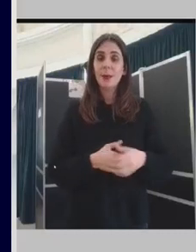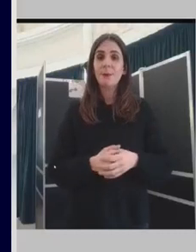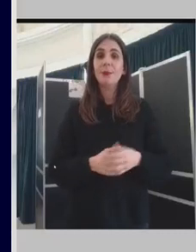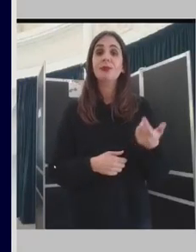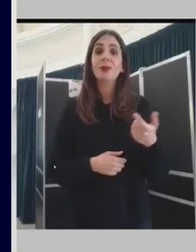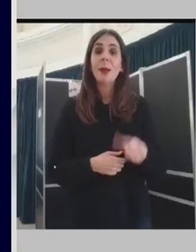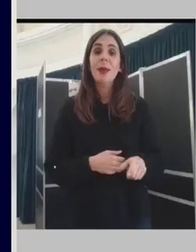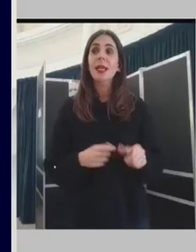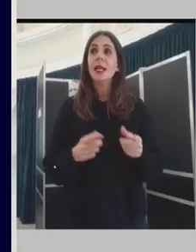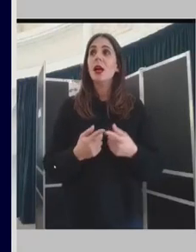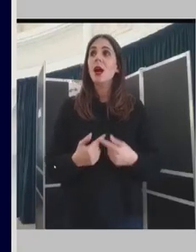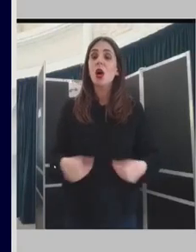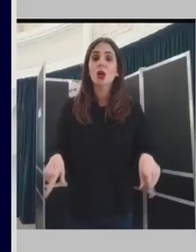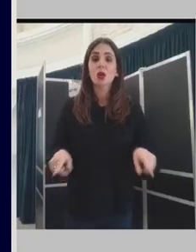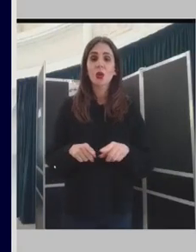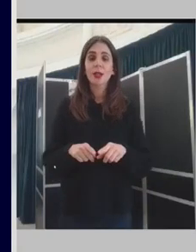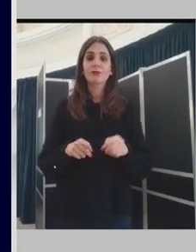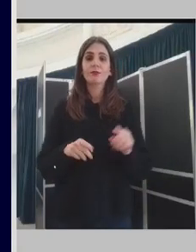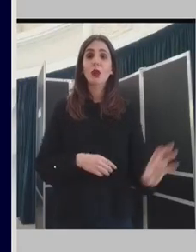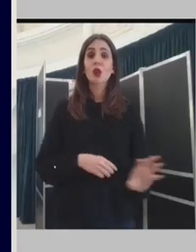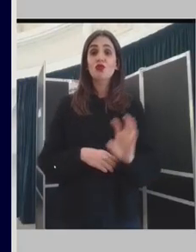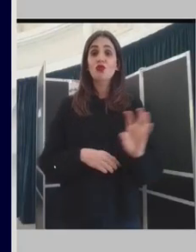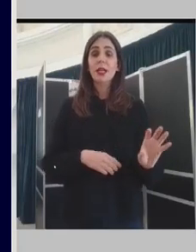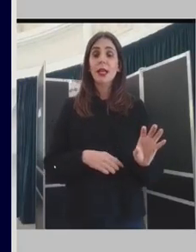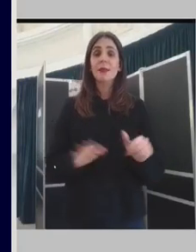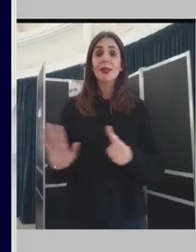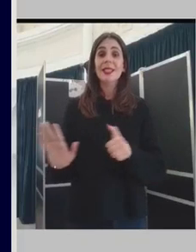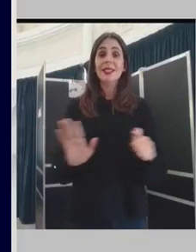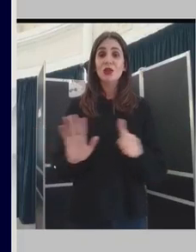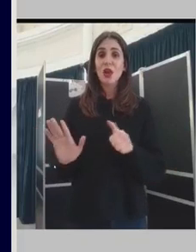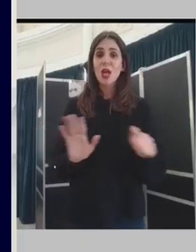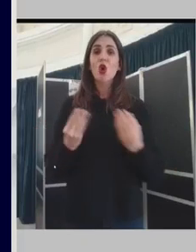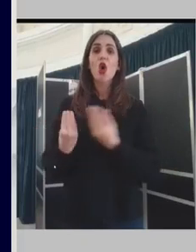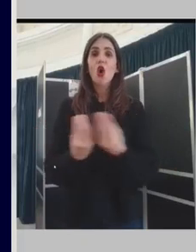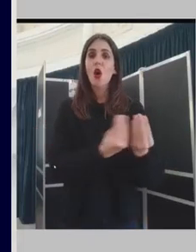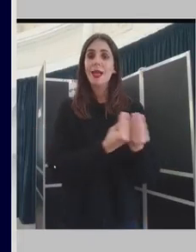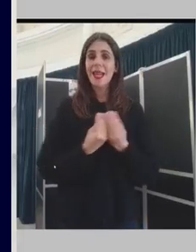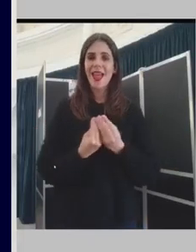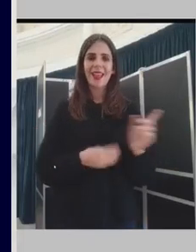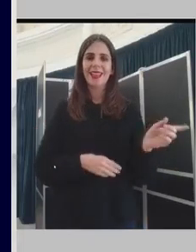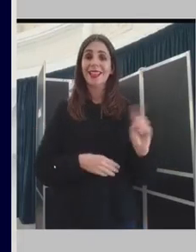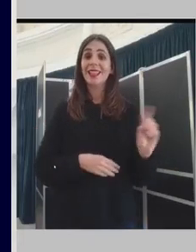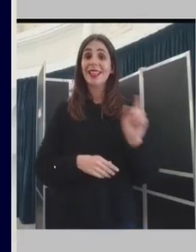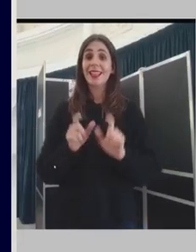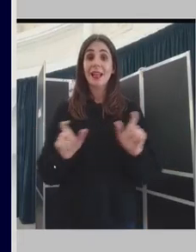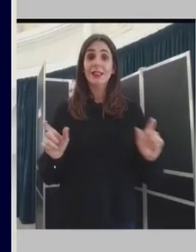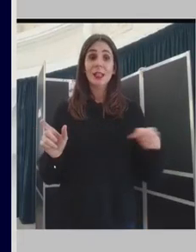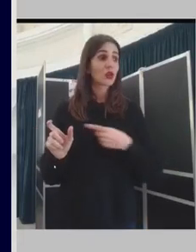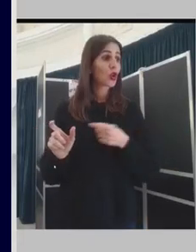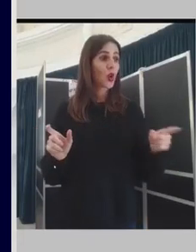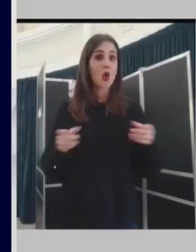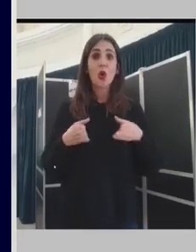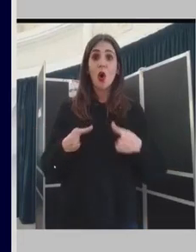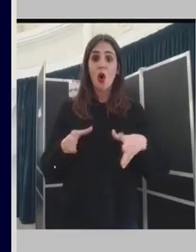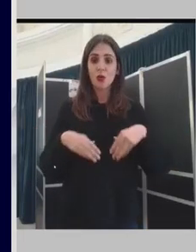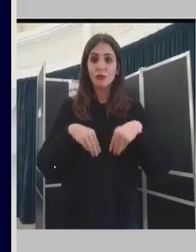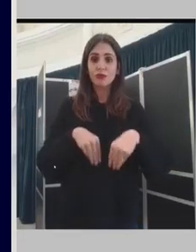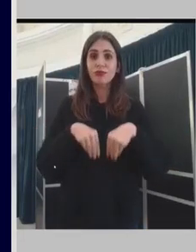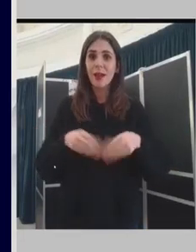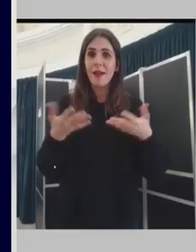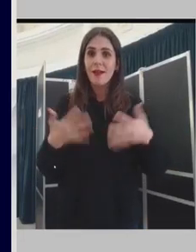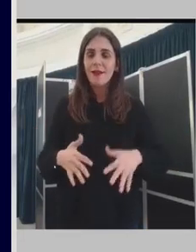Stiamo formando, ecco, ne sono circa 600 colleghi tassisti che hanno fatto il corso e circa